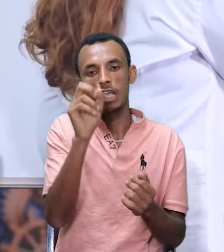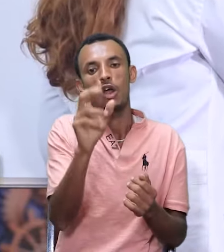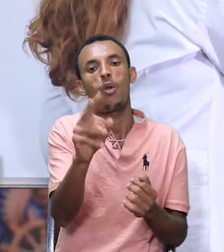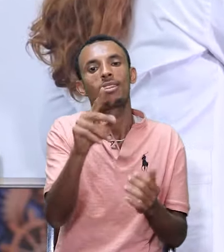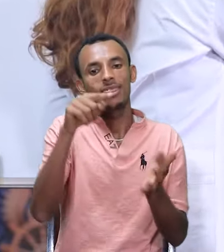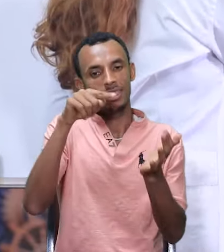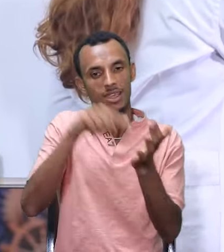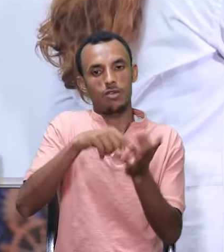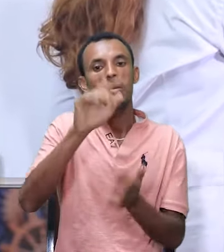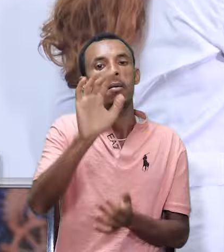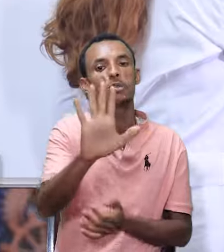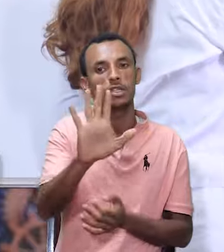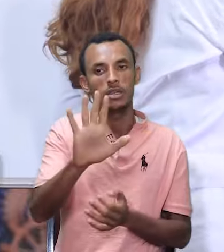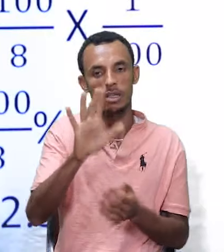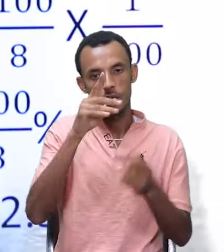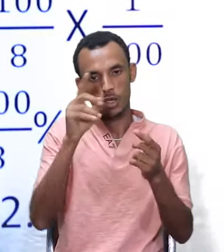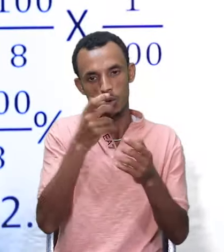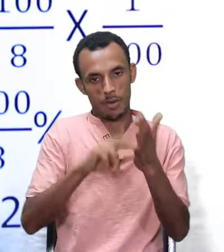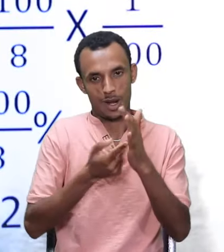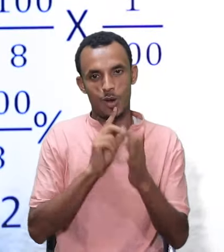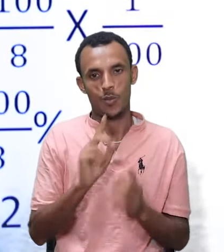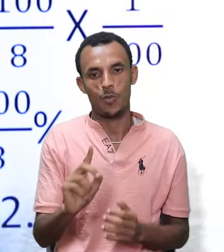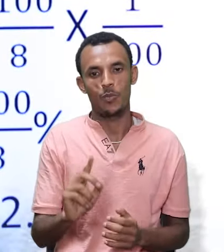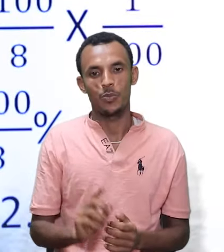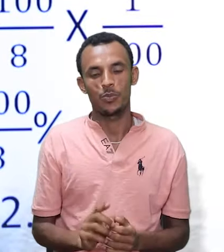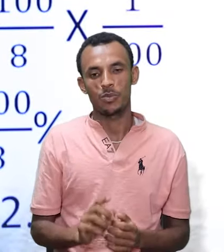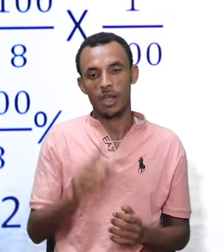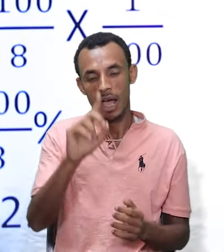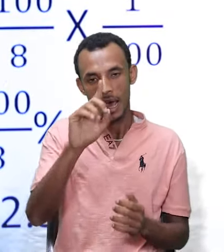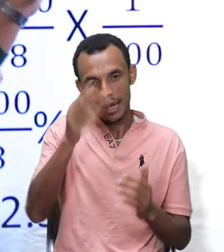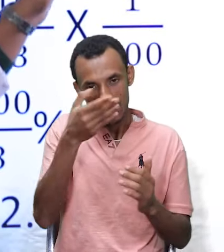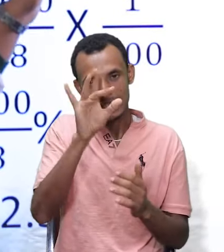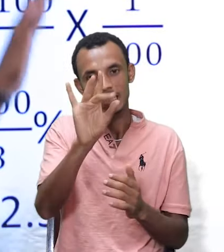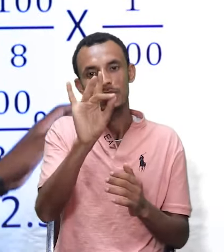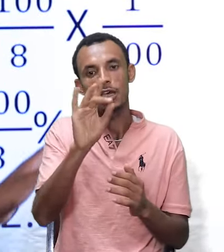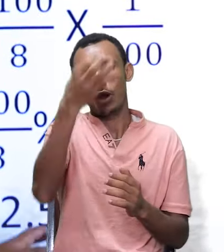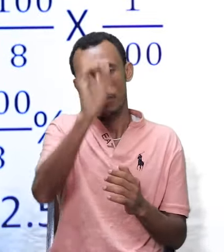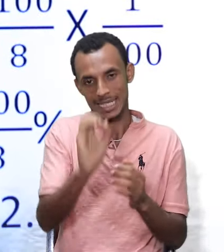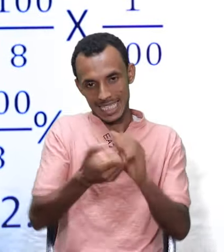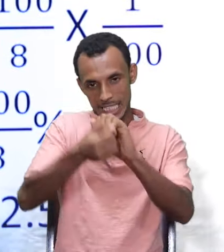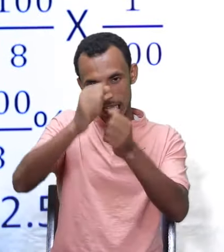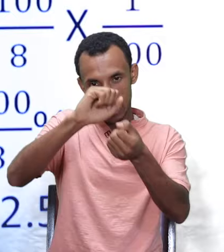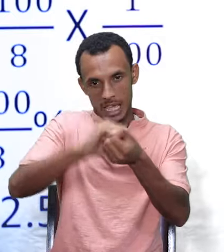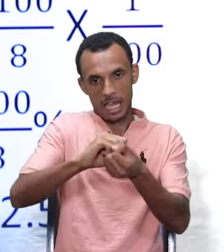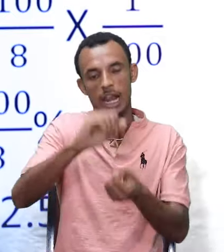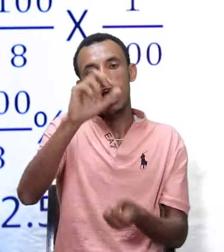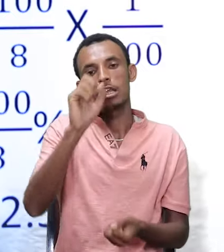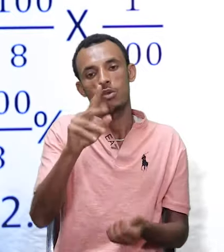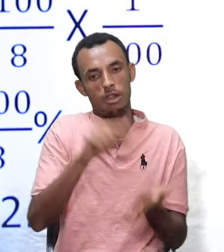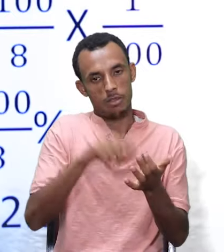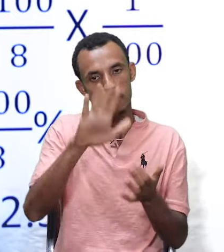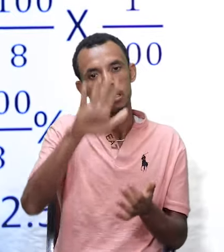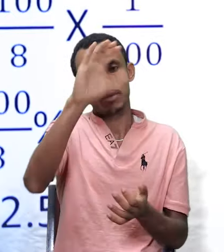12.5 ይመጣል። ስለዚህ 12.5 ፐርሰንት ይመጣል ማለት ነው። 1/8 ወደ ፐርሰንት በዚህ መልኩ መቀየር